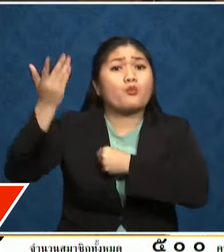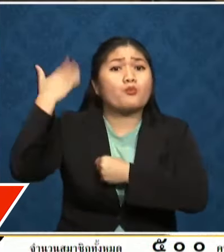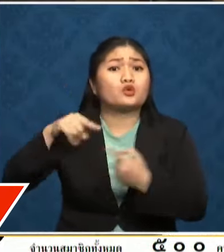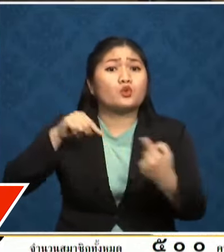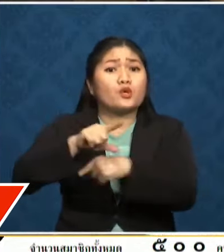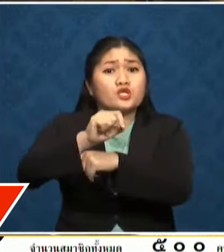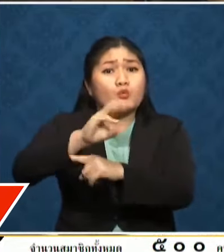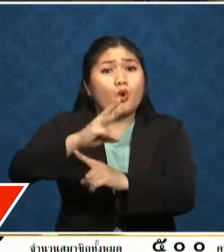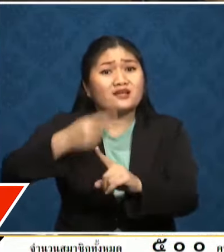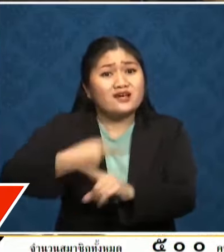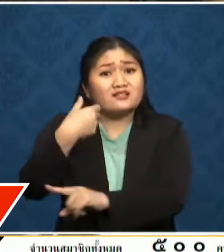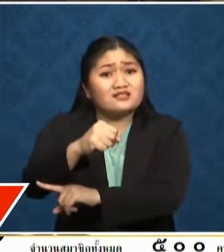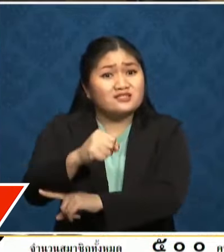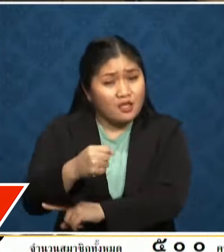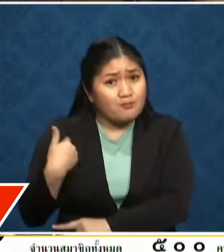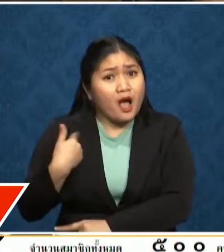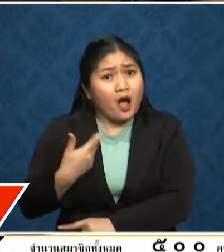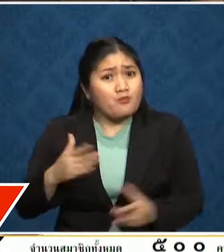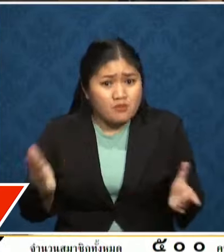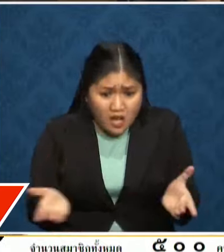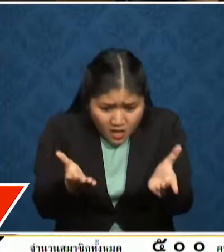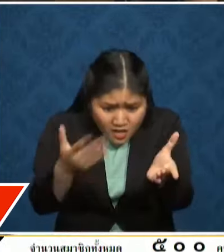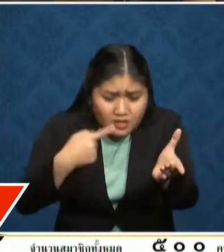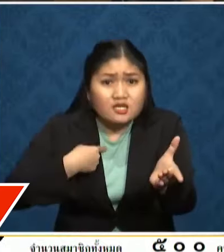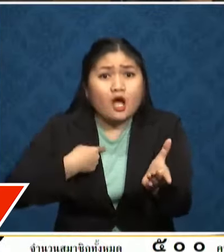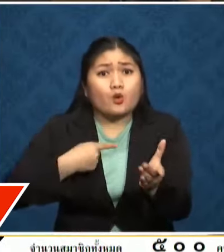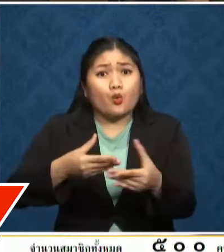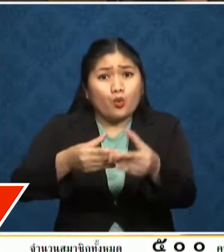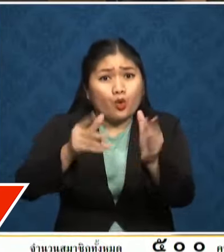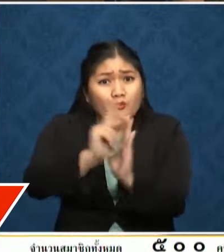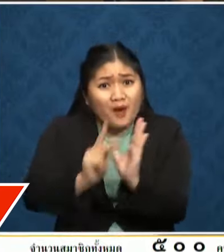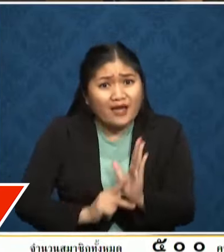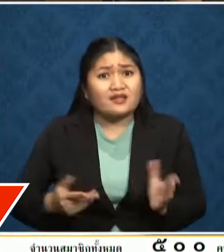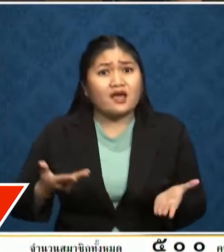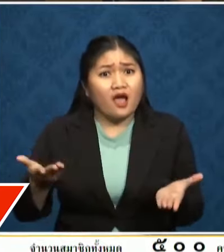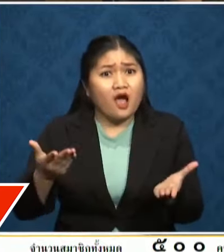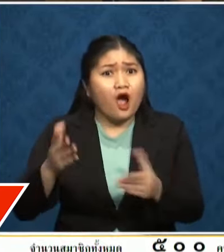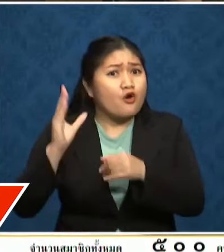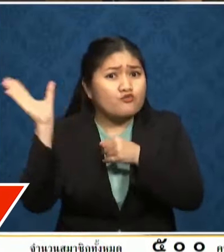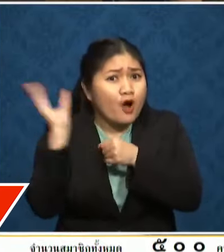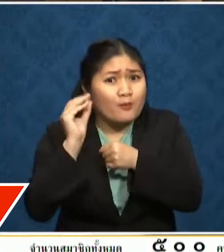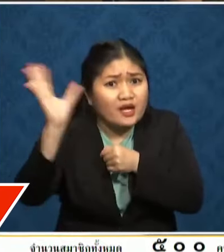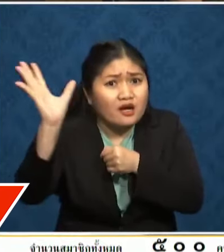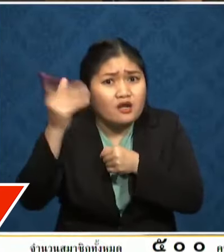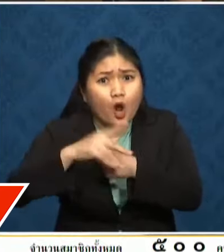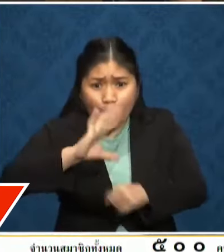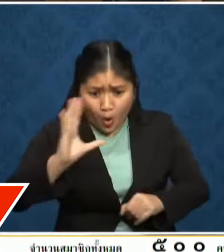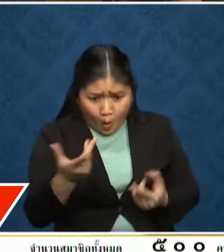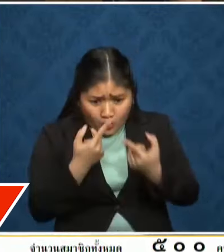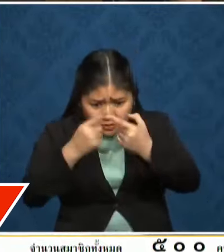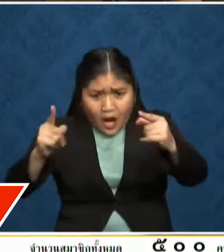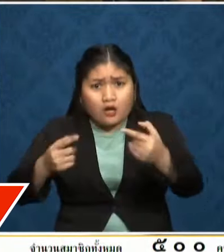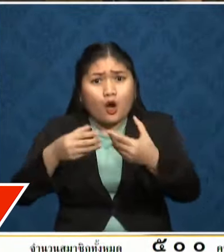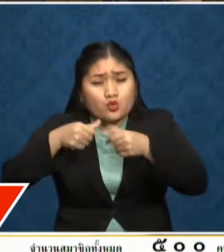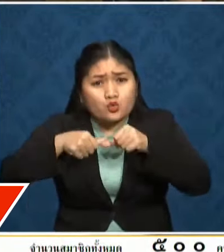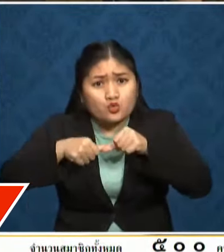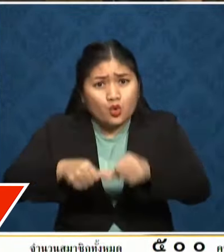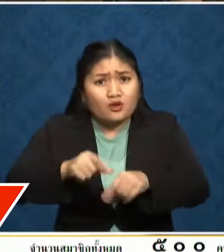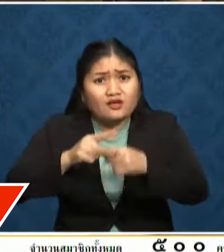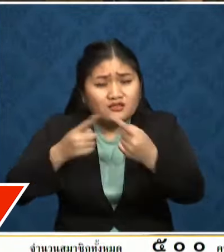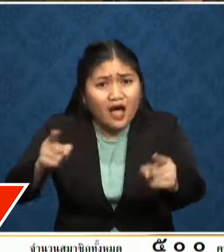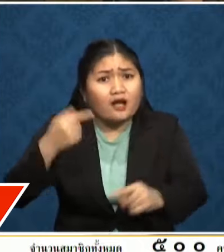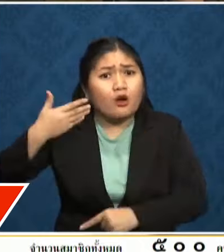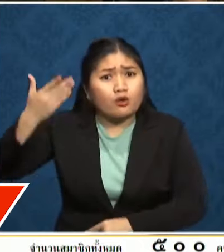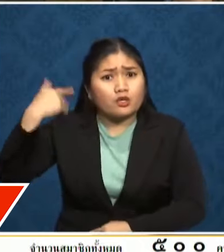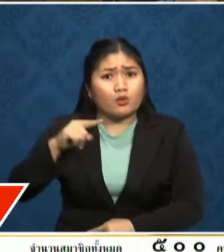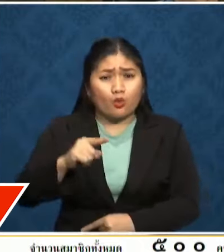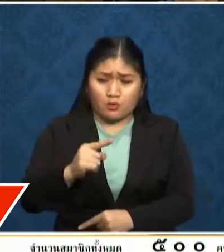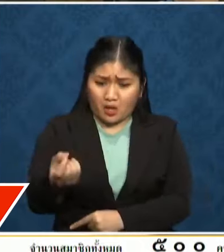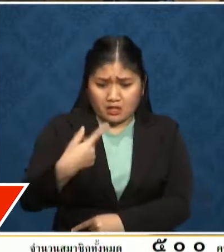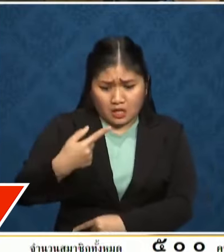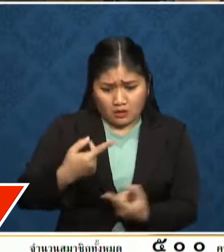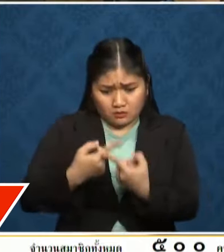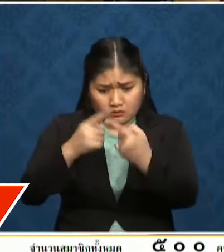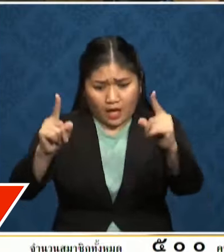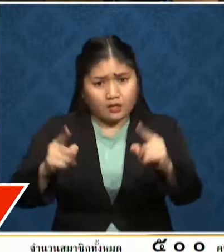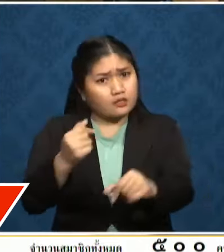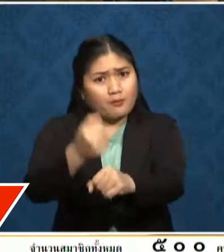ไป